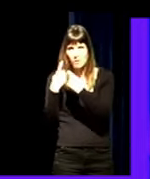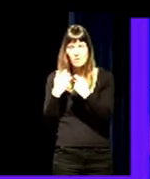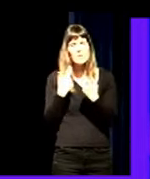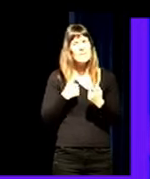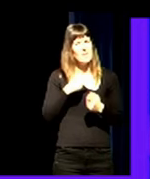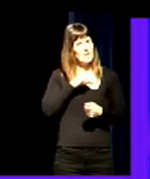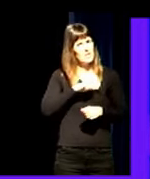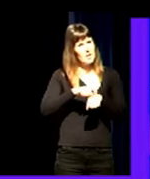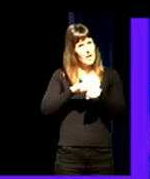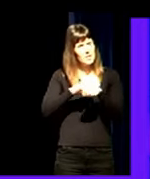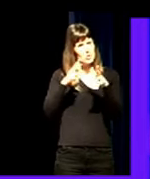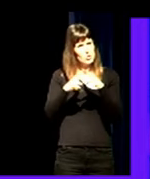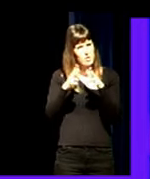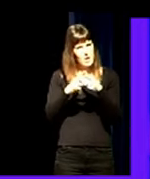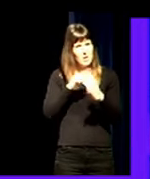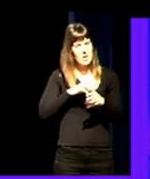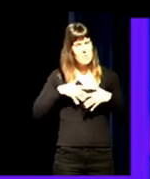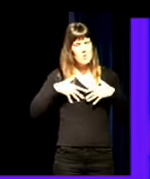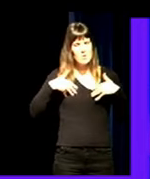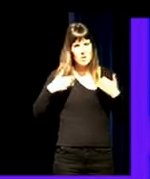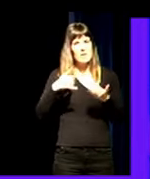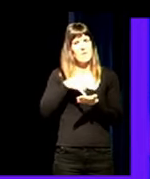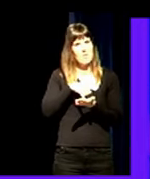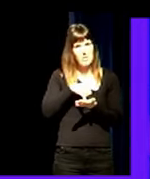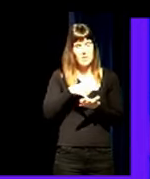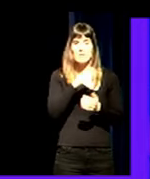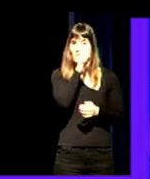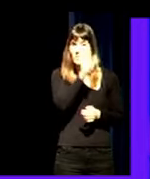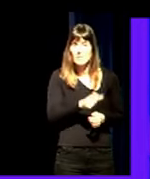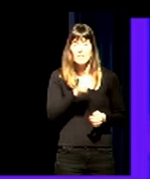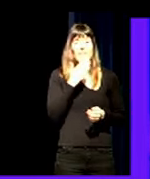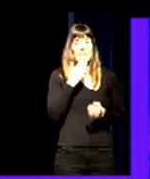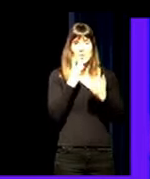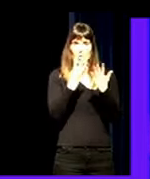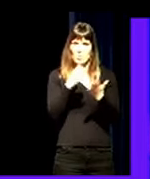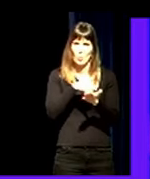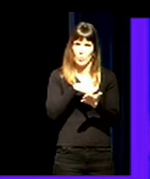gara. Eta sortzi dutekin, posarekia. Odun.